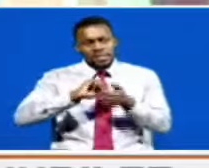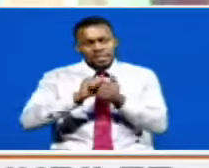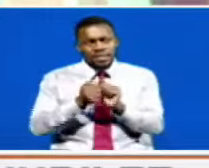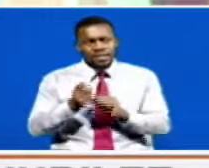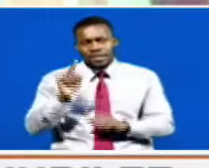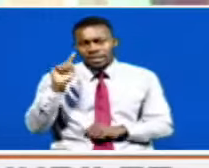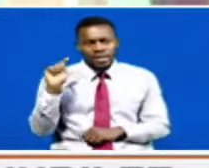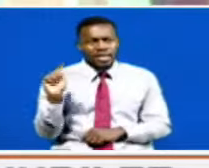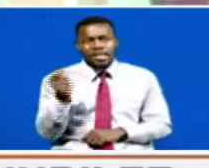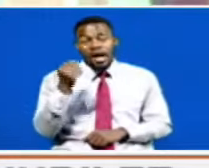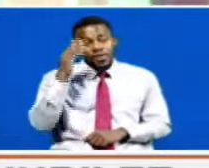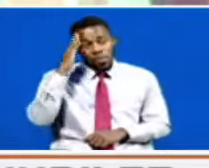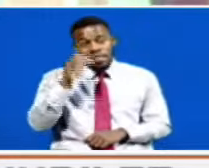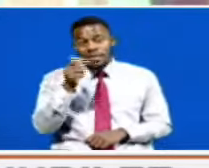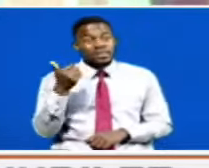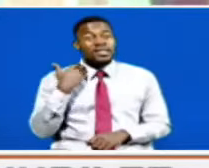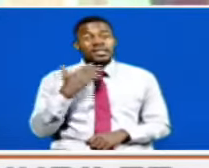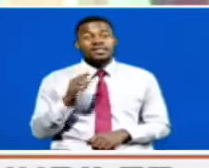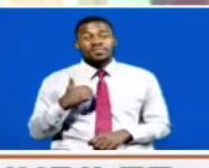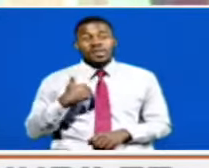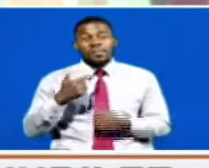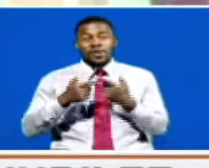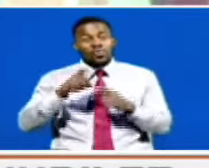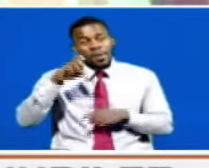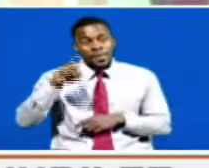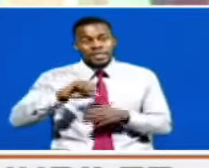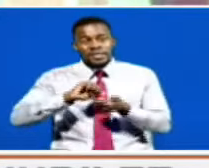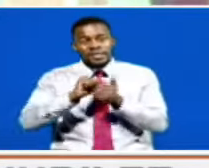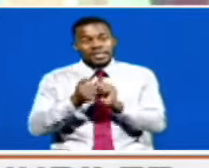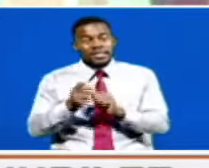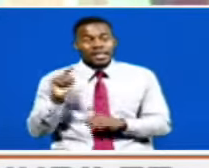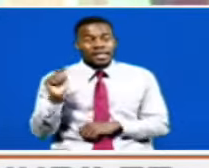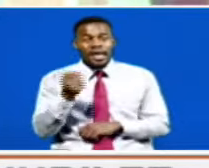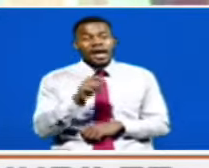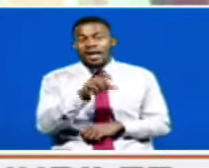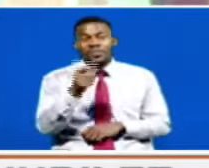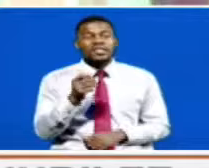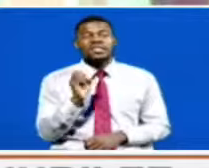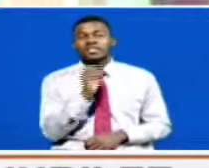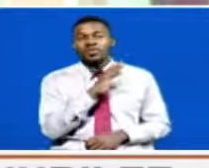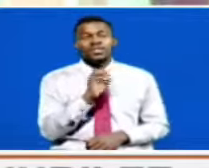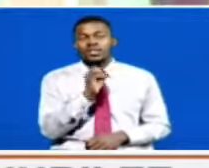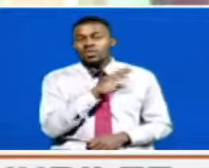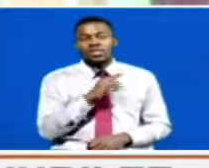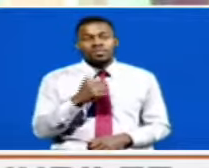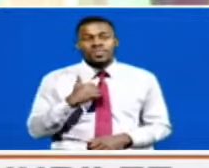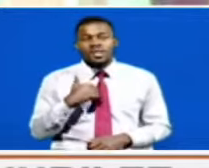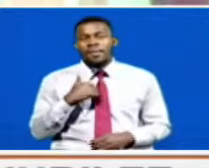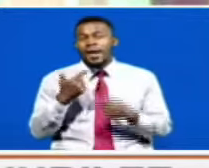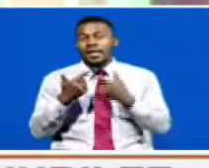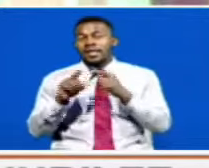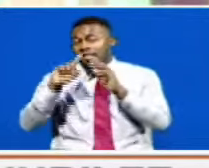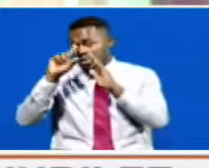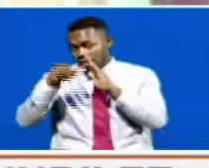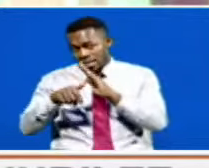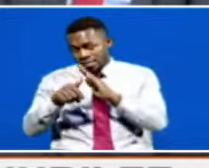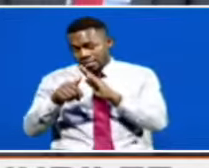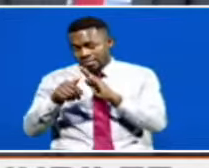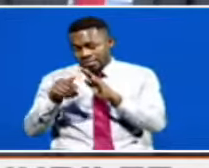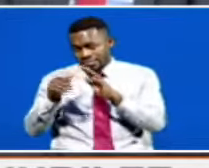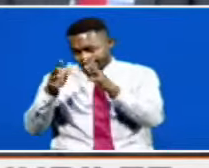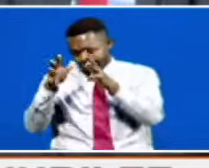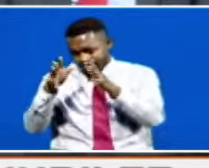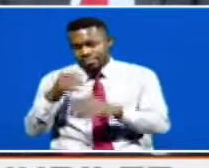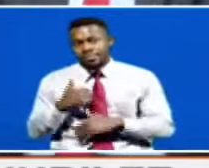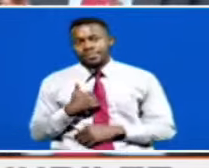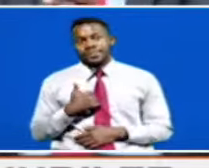telling you, we are going to change Kenya. Awa watu wanatupigia makelele sahi, ndio watakuwa wanatupigia makofi saidi hapo mbele.